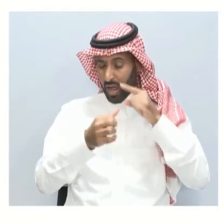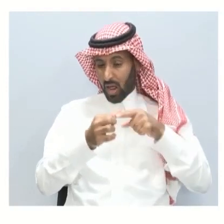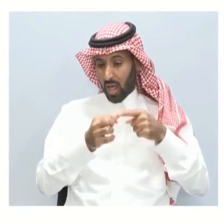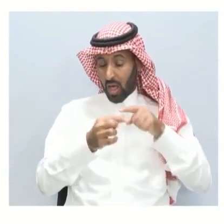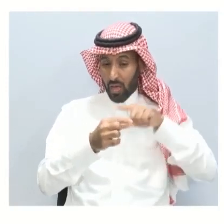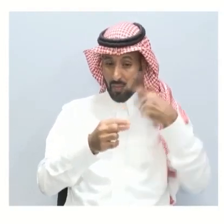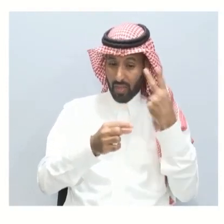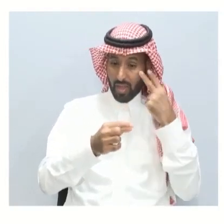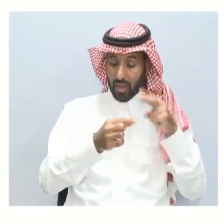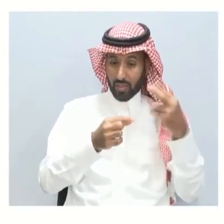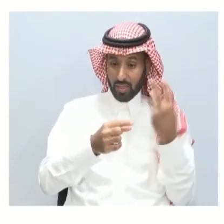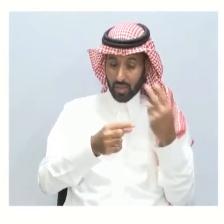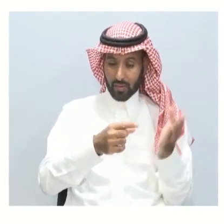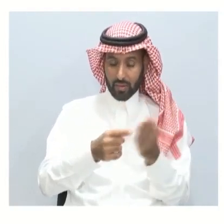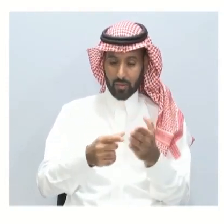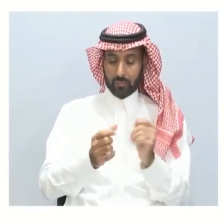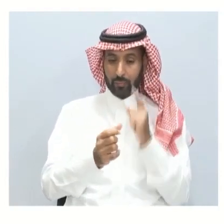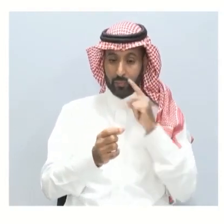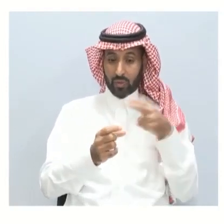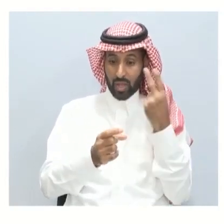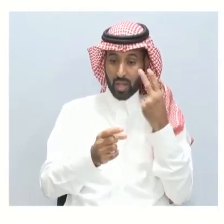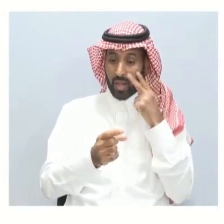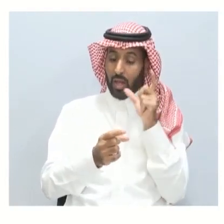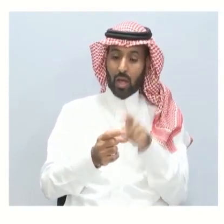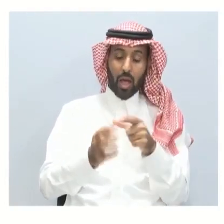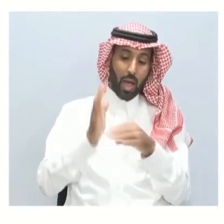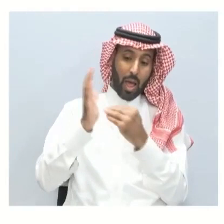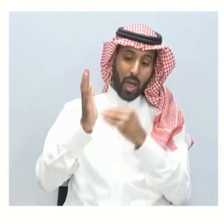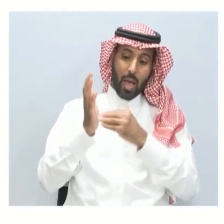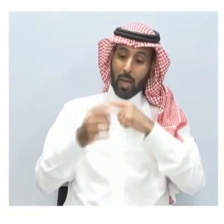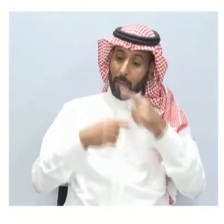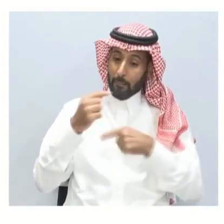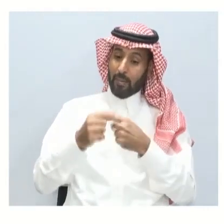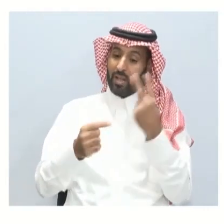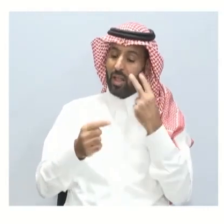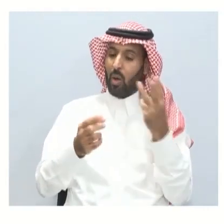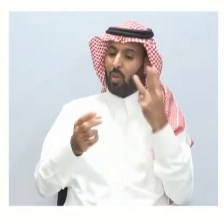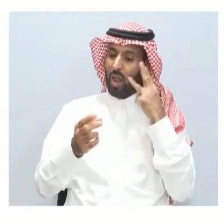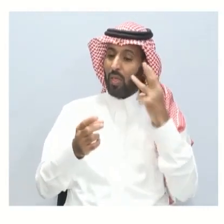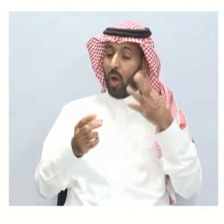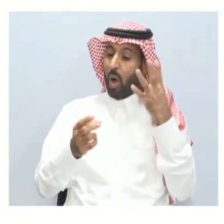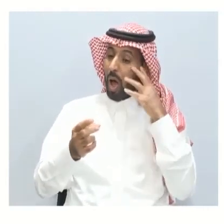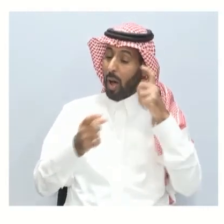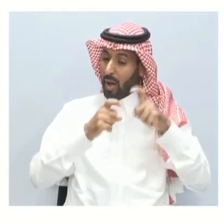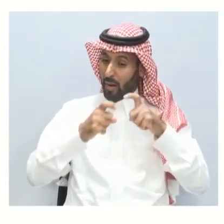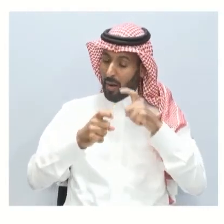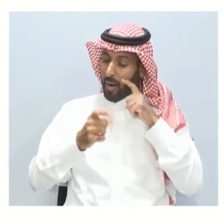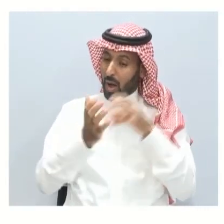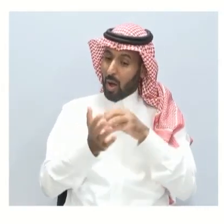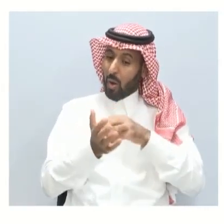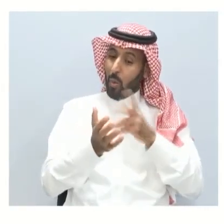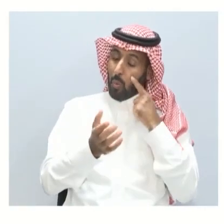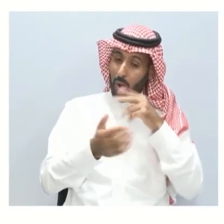اثنان اثنان طبعا اثنان يحددها المدار الاخير وهو اثنين او ثلاثه او اربعه حسب موقع